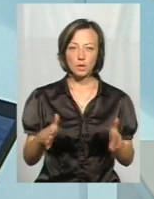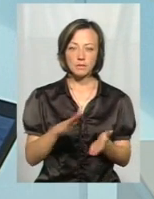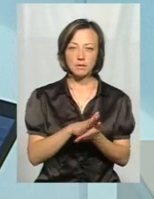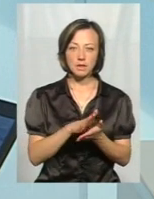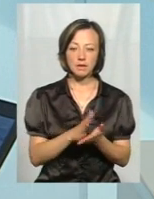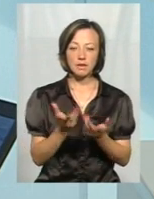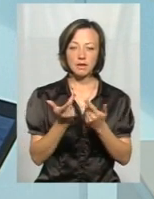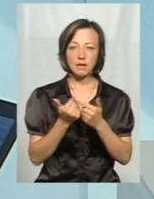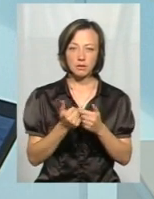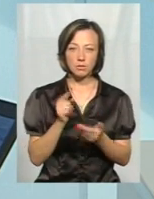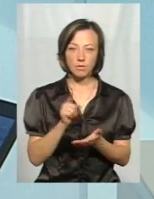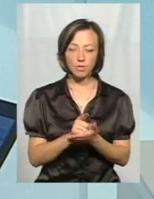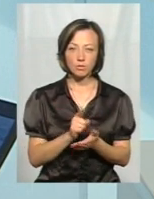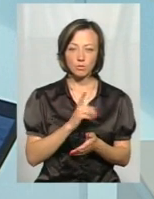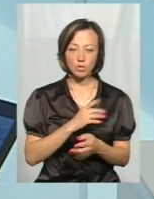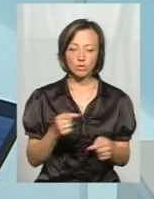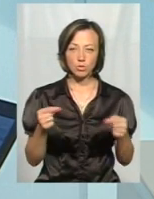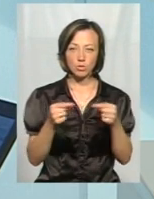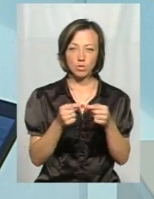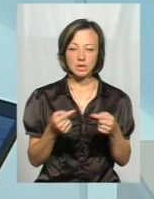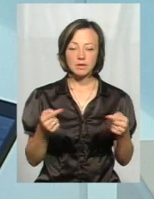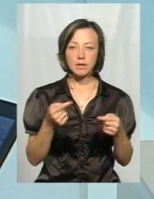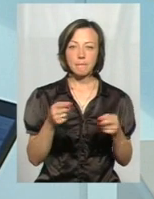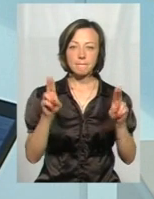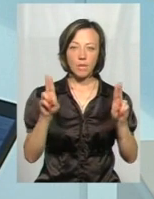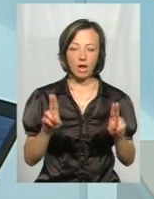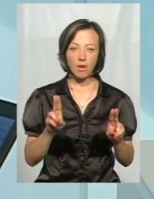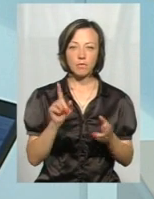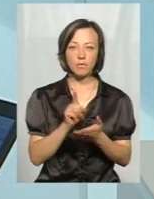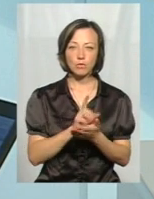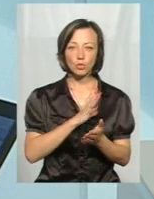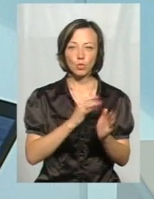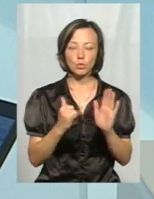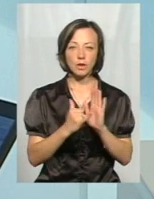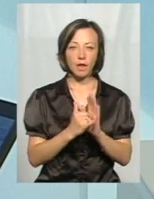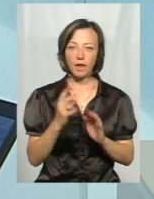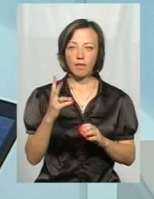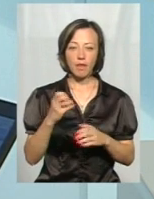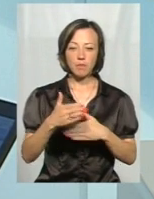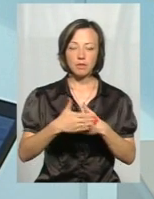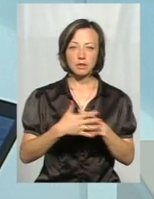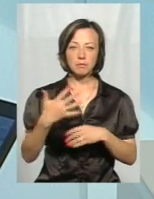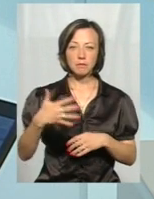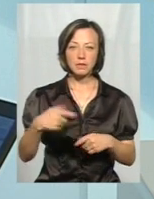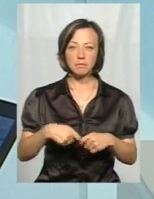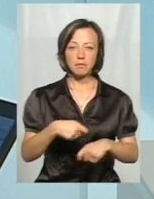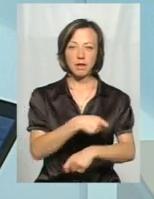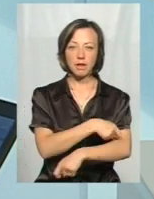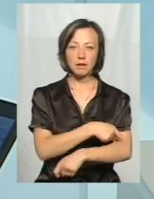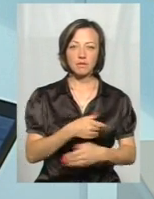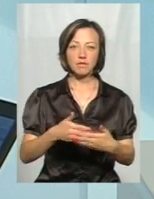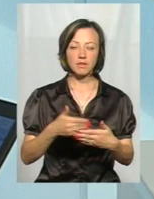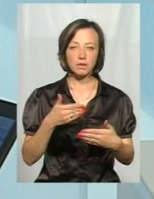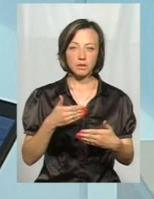і їх кількості, які, згідно санітарних правил, повинні бути встановлені не ближче 50 метрів